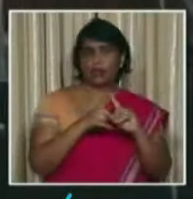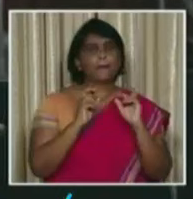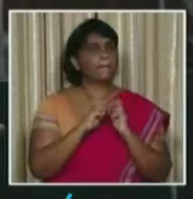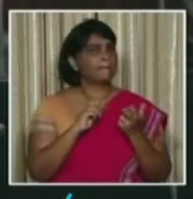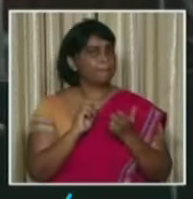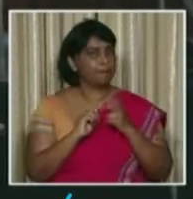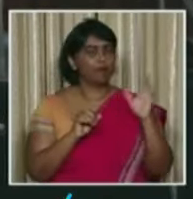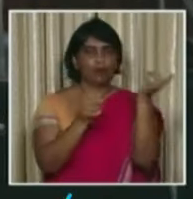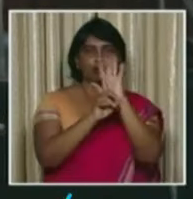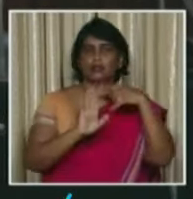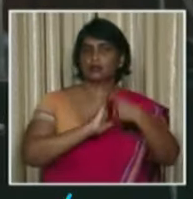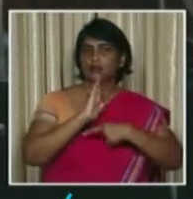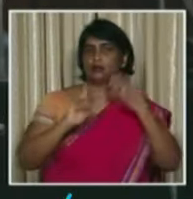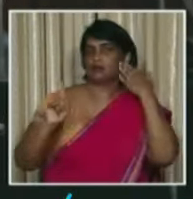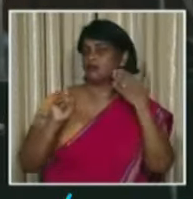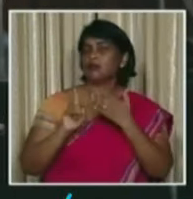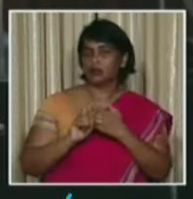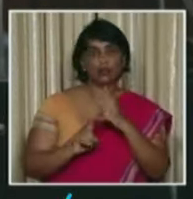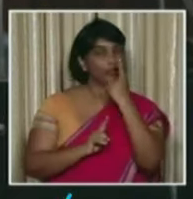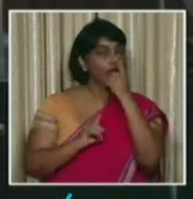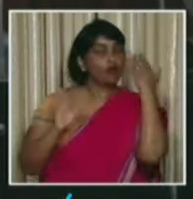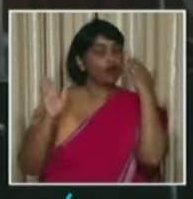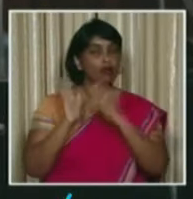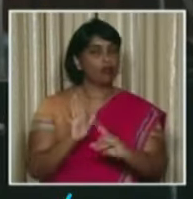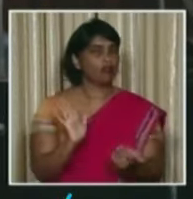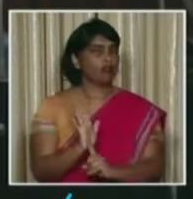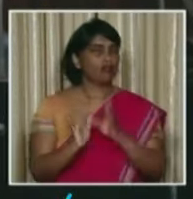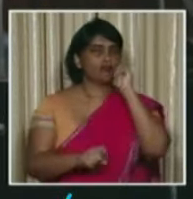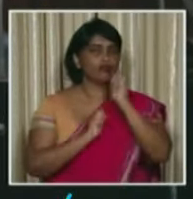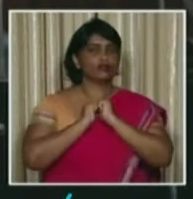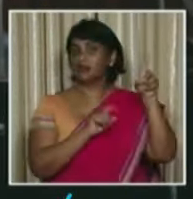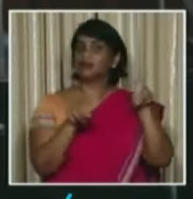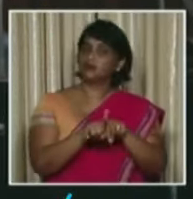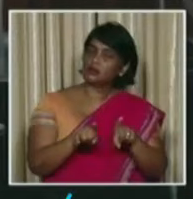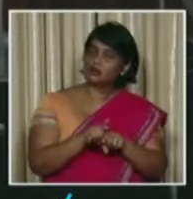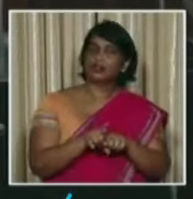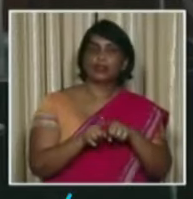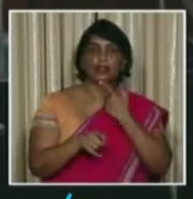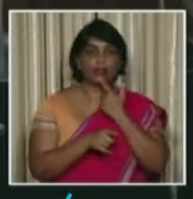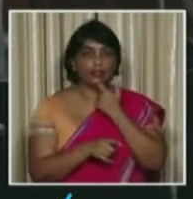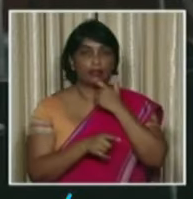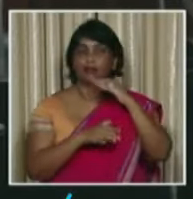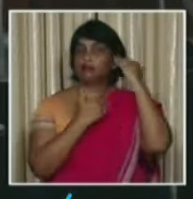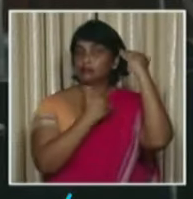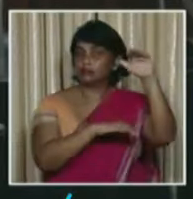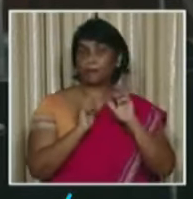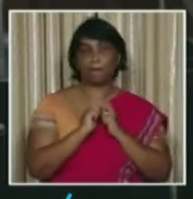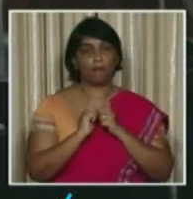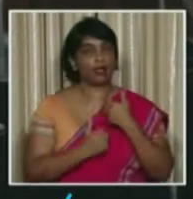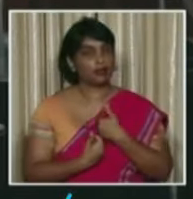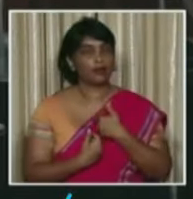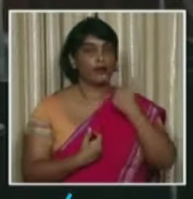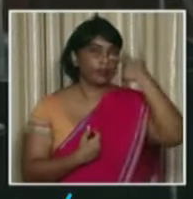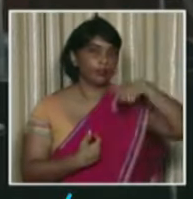තත්ත්වයේ ඍජුවම ශ්‍රී ලාංකික Balapano, Capete, Ape Laksha Ganak, Janata, Jiva Tenoa, Teatulu, Apanayan Bandolta Balapano,